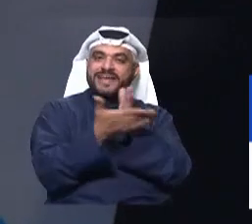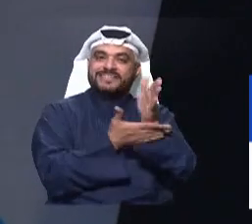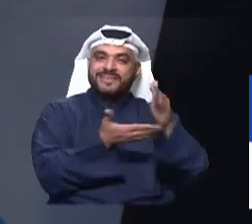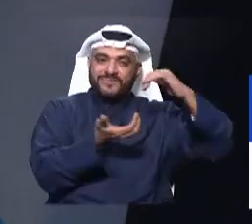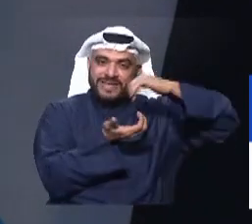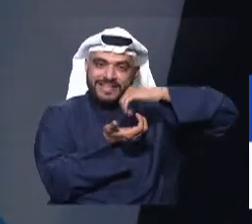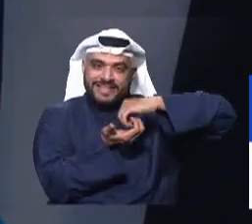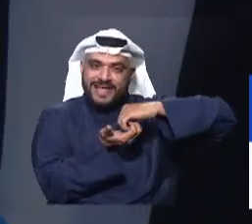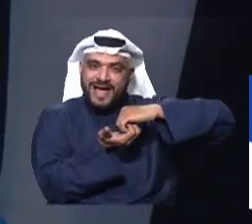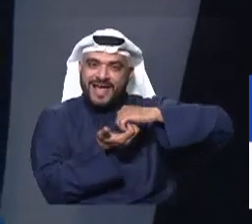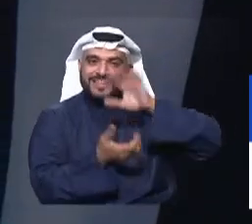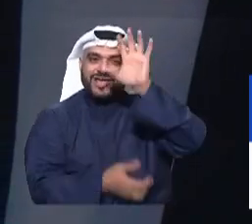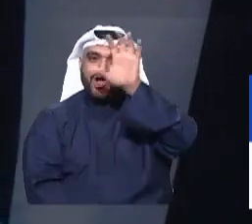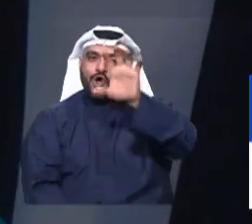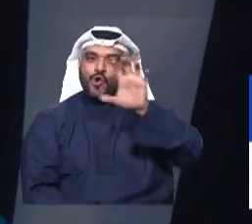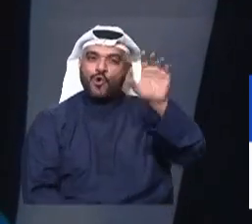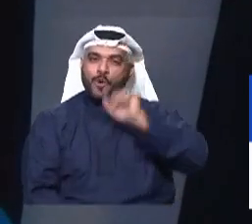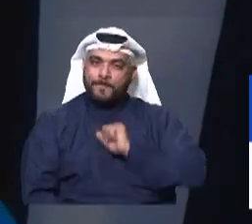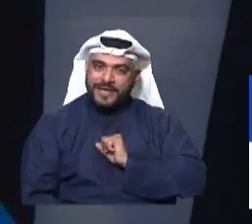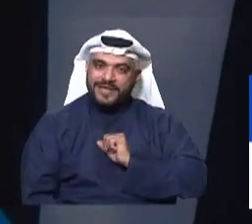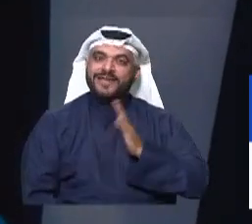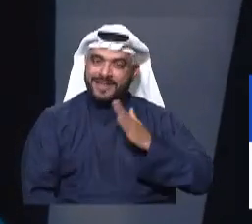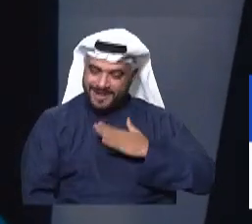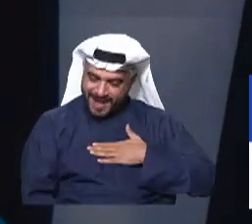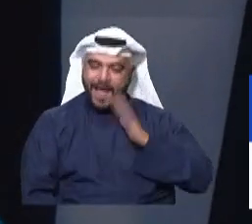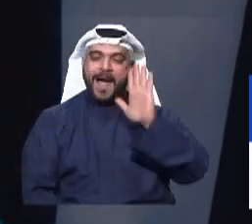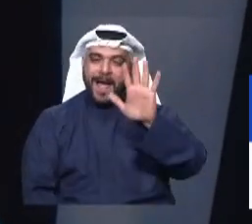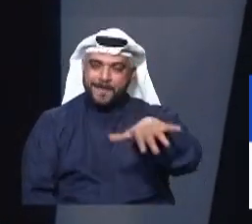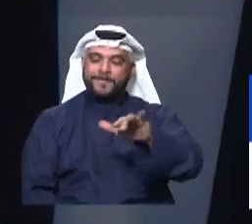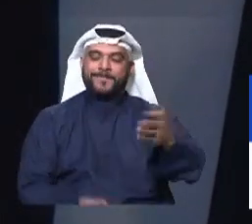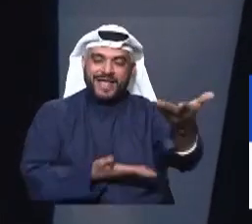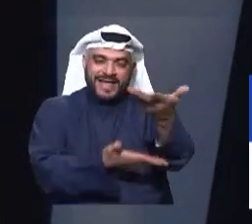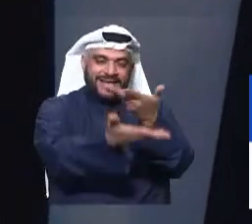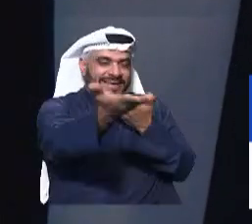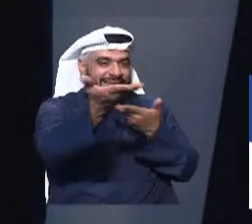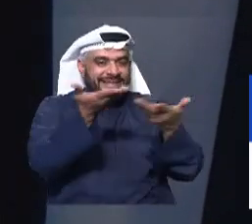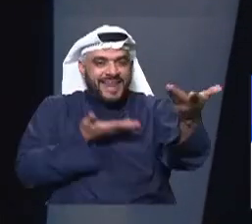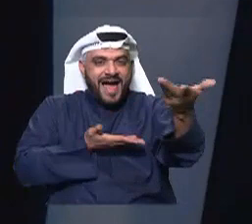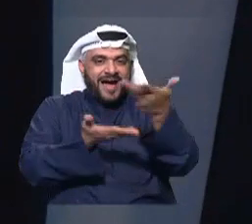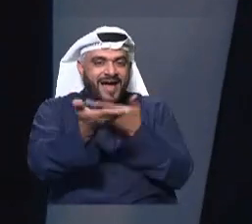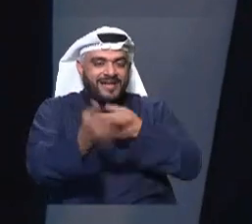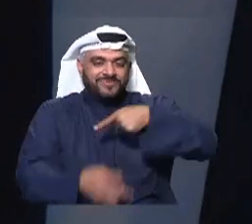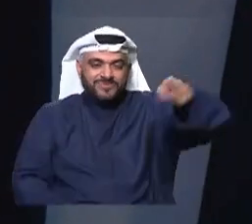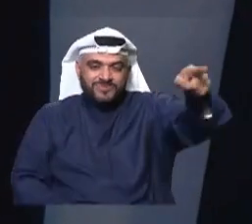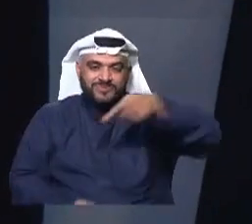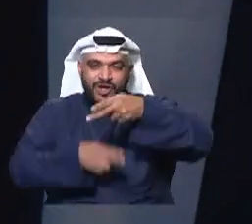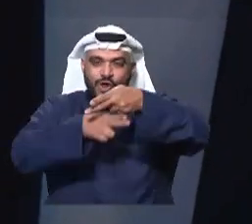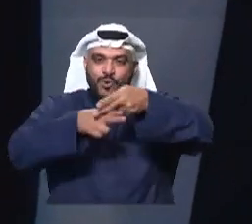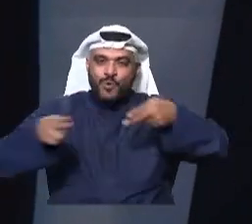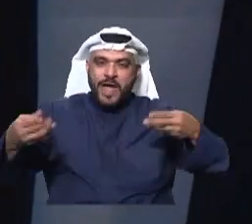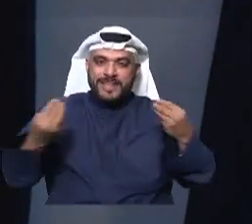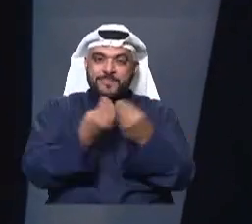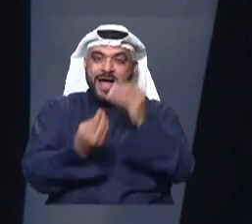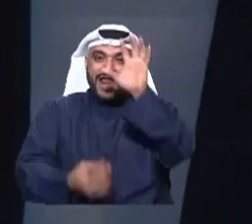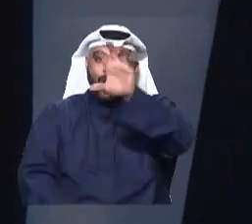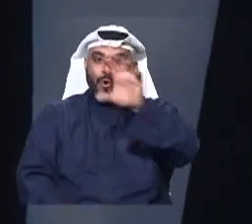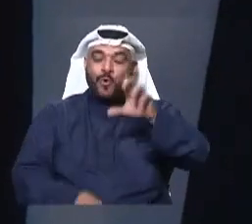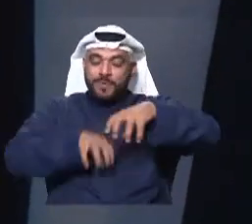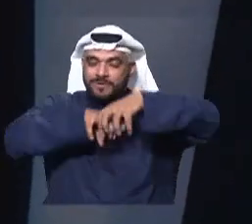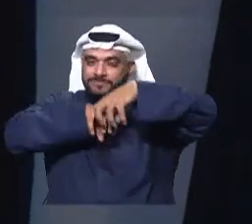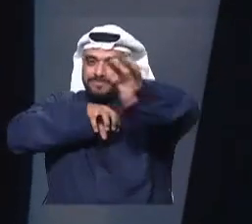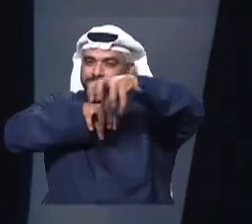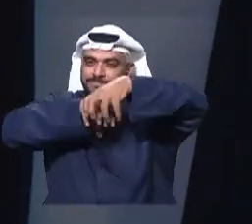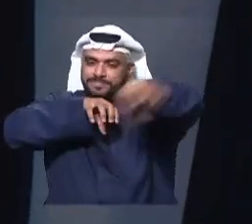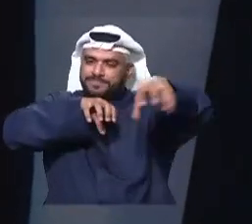الأوروبي. طبعا بالنسبة إلى العلاقات الكويتية الأوروبية علاقات متشعبة،